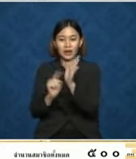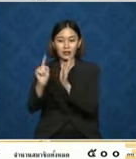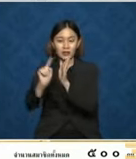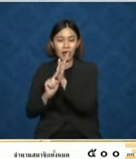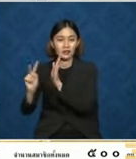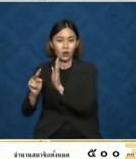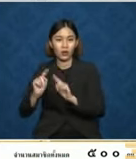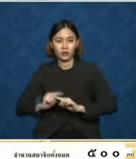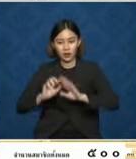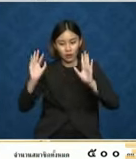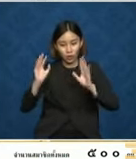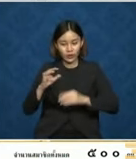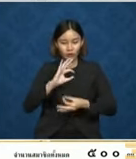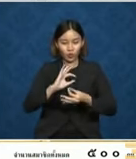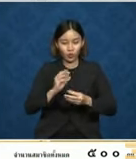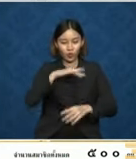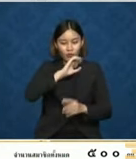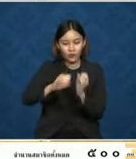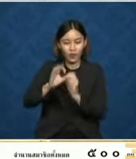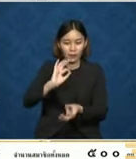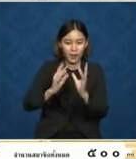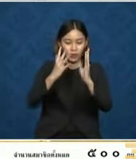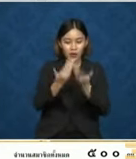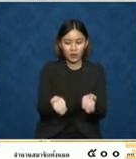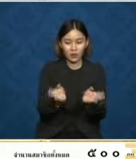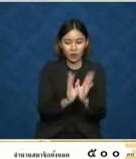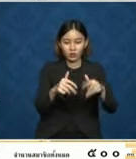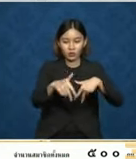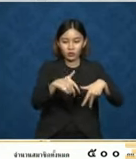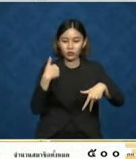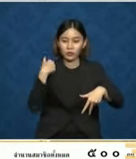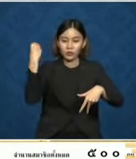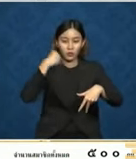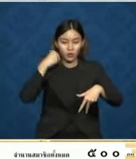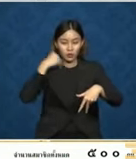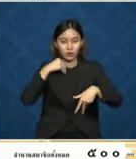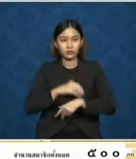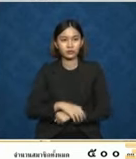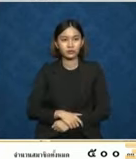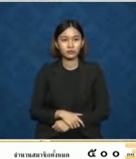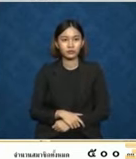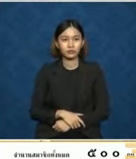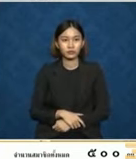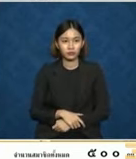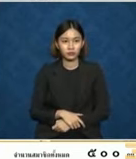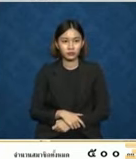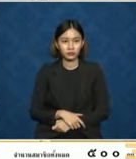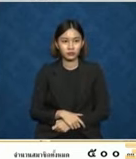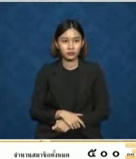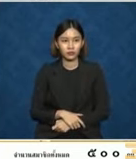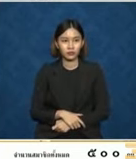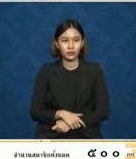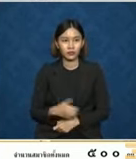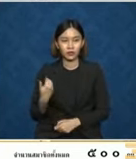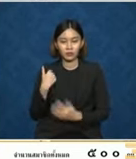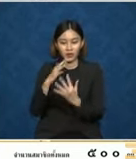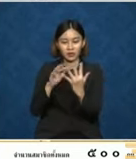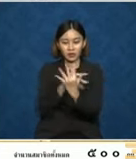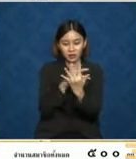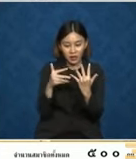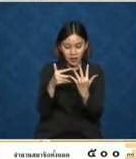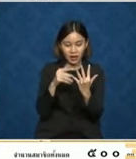กเว้นขยะที่เผาได้เป็นขยะครัวเรือนที่เกิดขึ้นบ่อยนะครับก็จะจัดตารางเวรเข้า